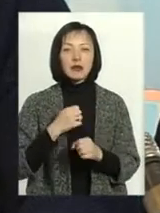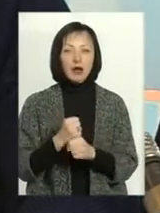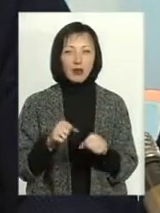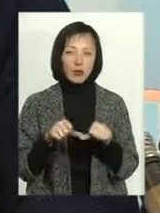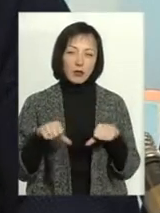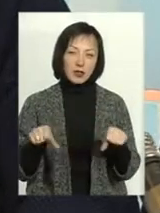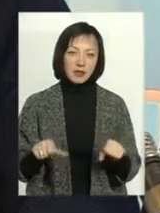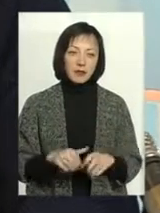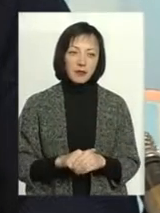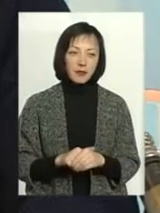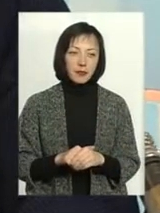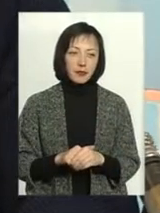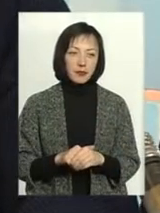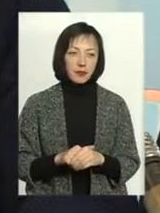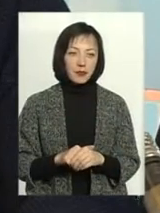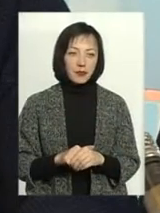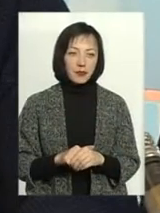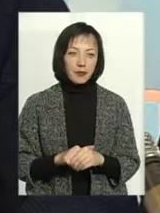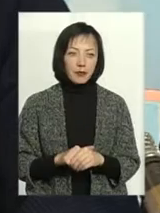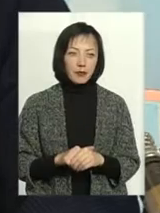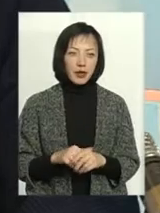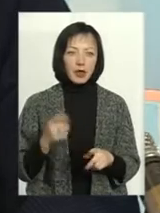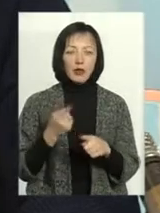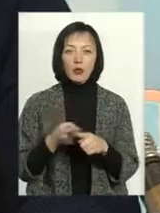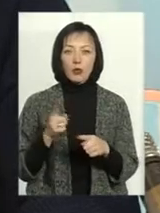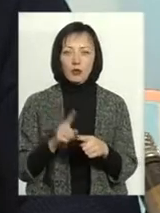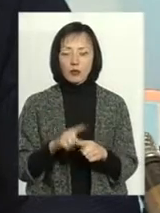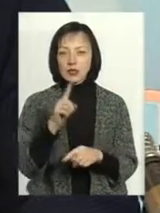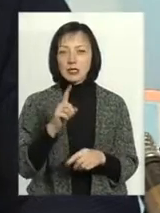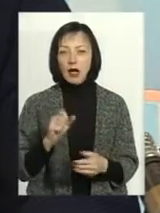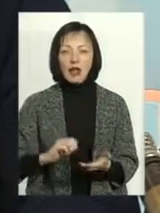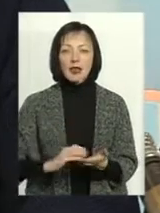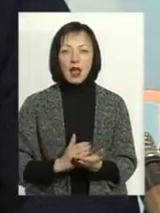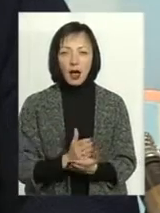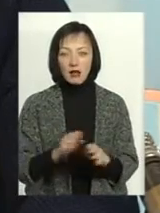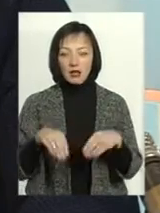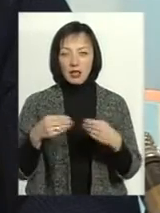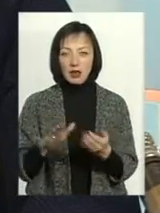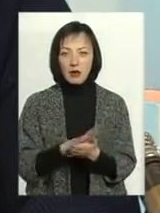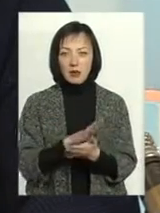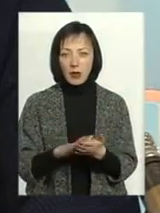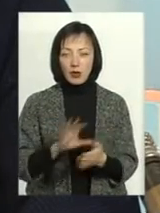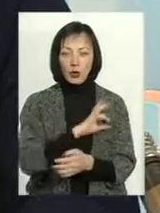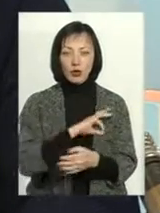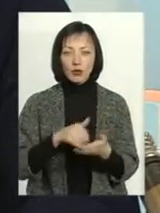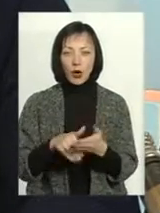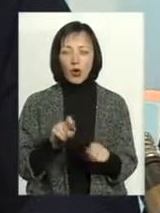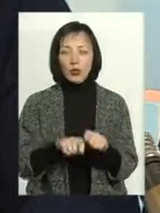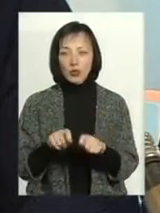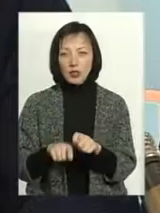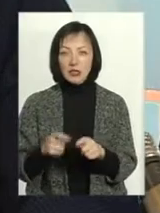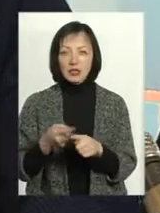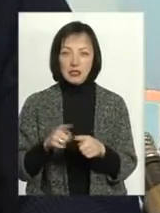дисциплінарної комісії адвокатури. Тому саме за якістю надання безоплатної правової допомоги контролює саме